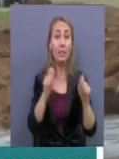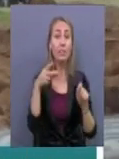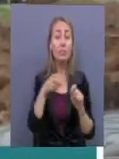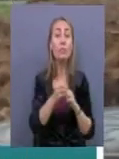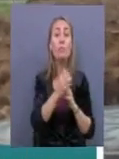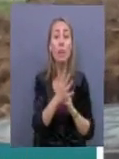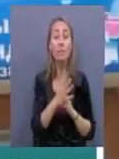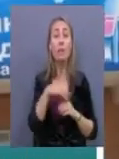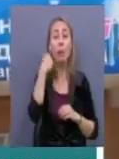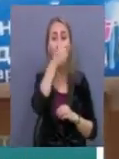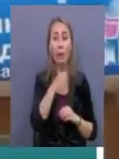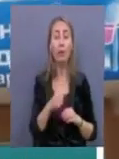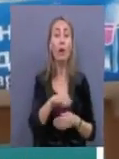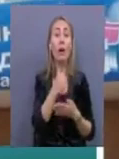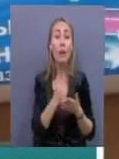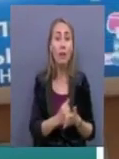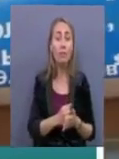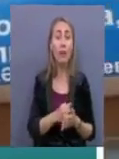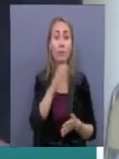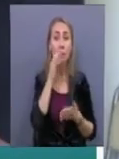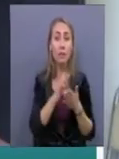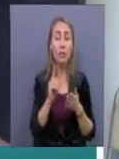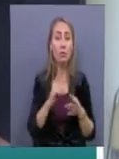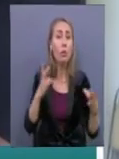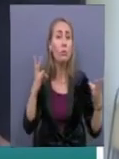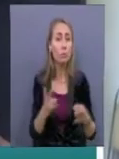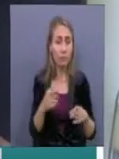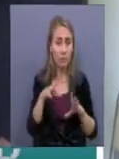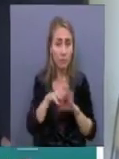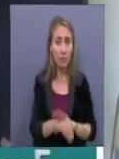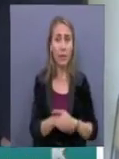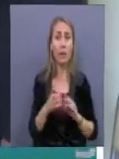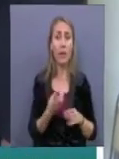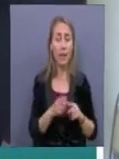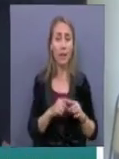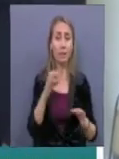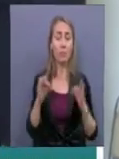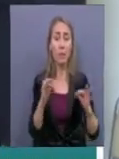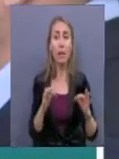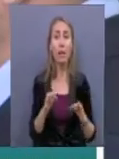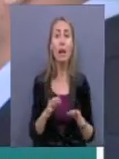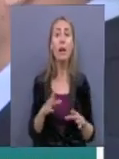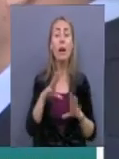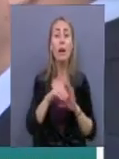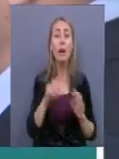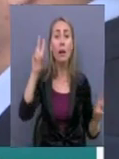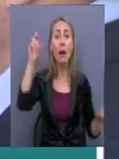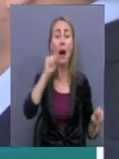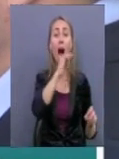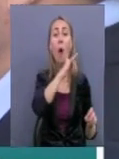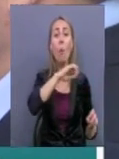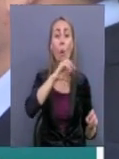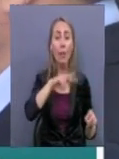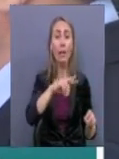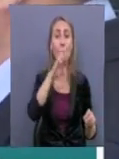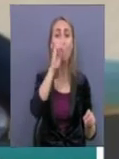Ауылдағы негізгі мектеппен медициналық пункт 2015 жылы ашылыпты. Өңір басшысы бұл нысандарды күтіп ұстау қажеттігін айтты. Сондай ақ Аршалыда ауыл